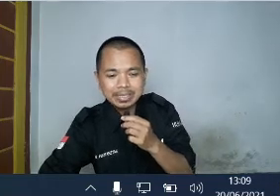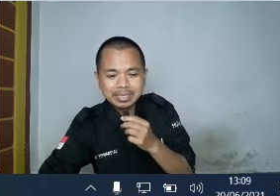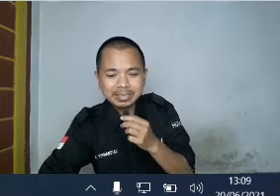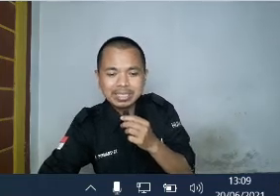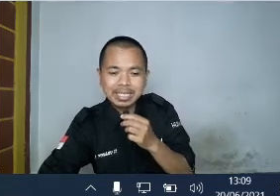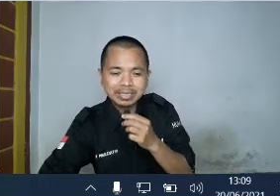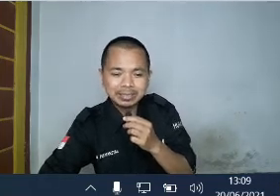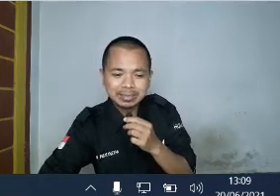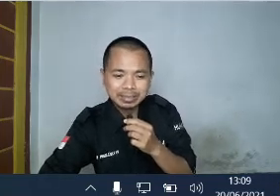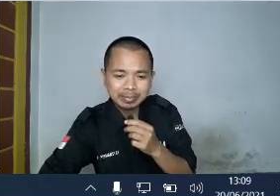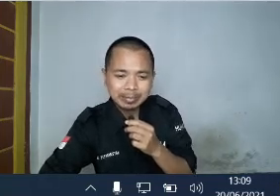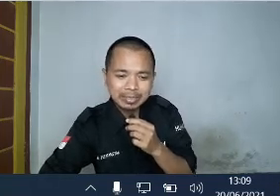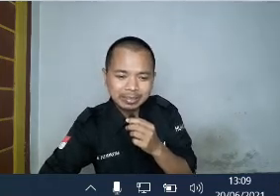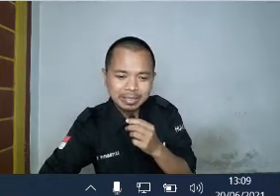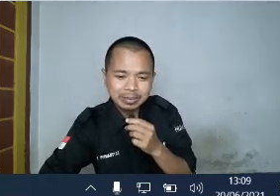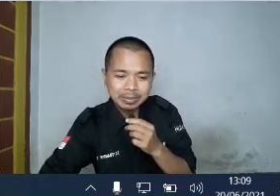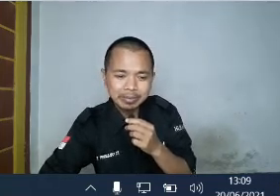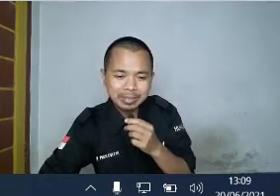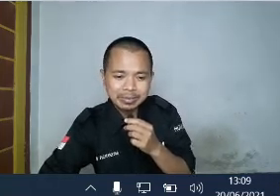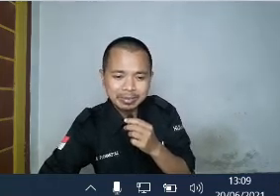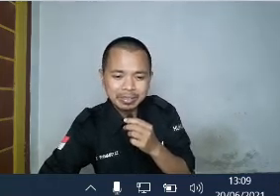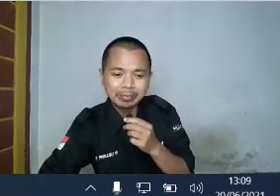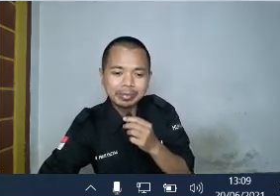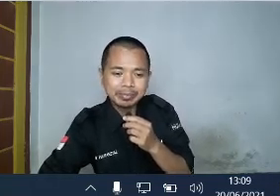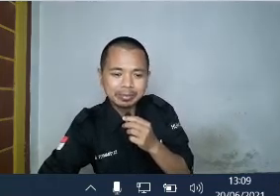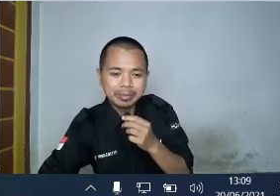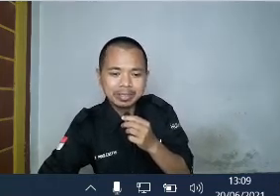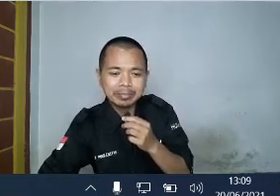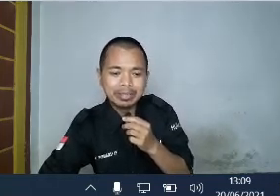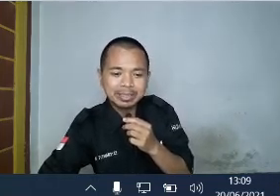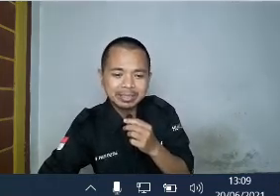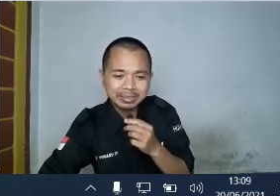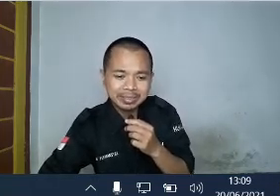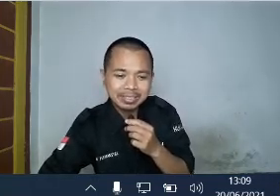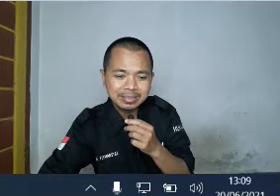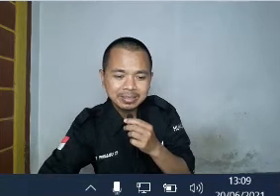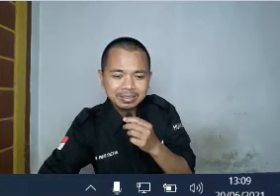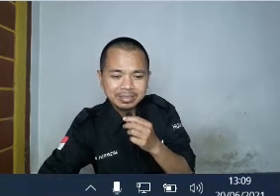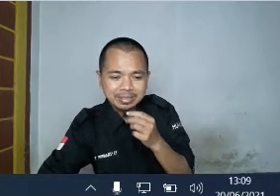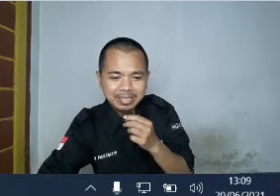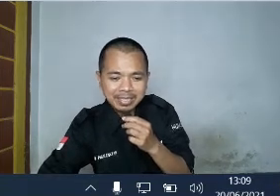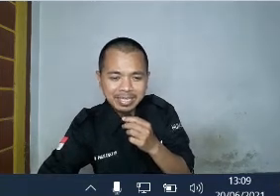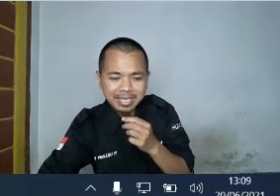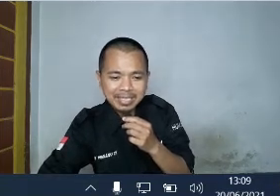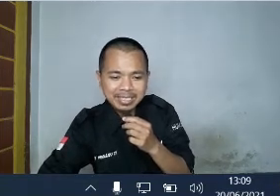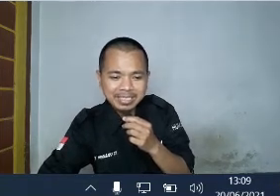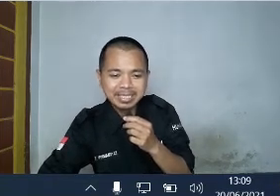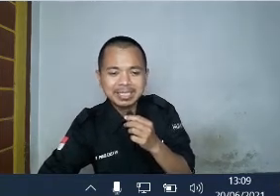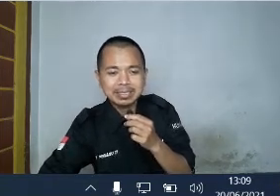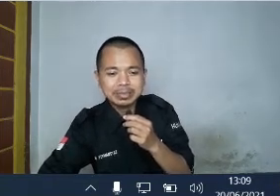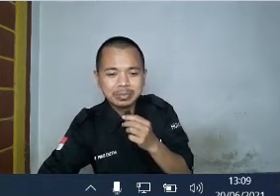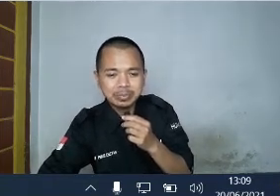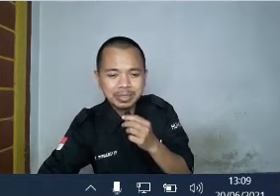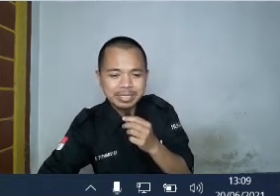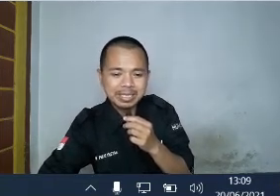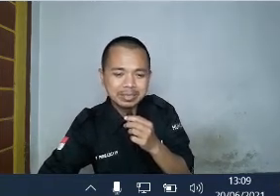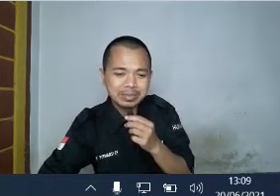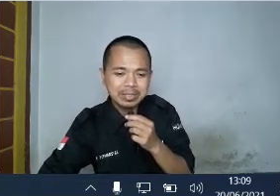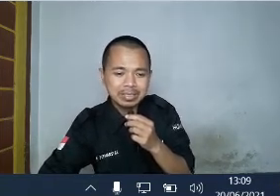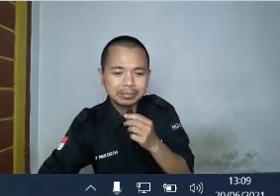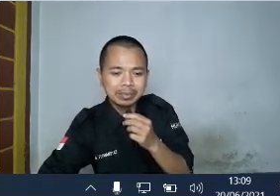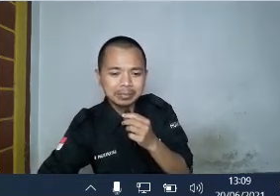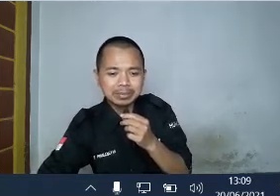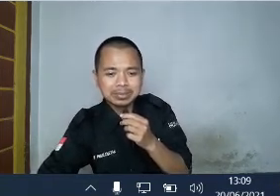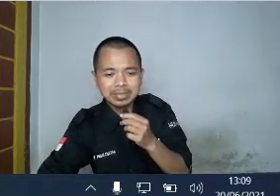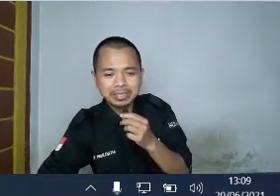bisa kita cek gitu data pribadi kita itu apakah sudah di approve atau bagaimana kita akan ada adanya disini kalau punya